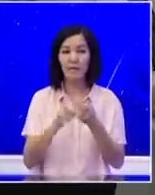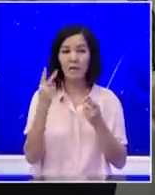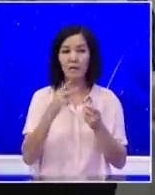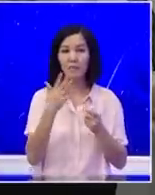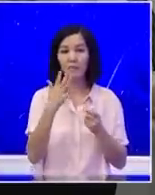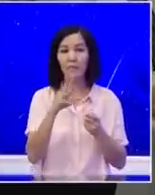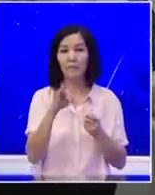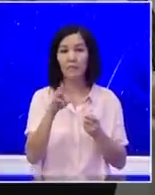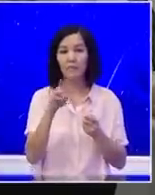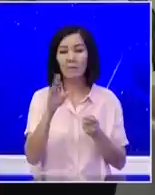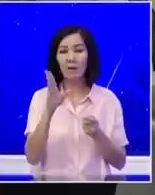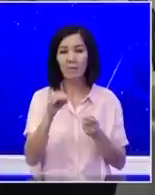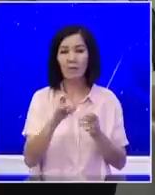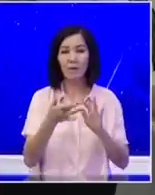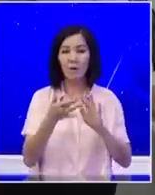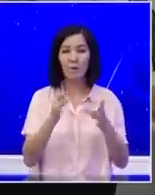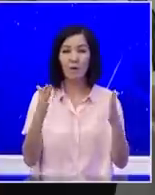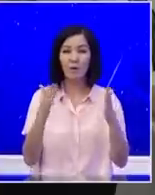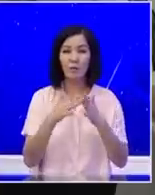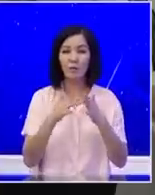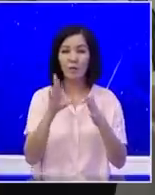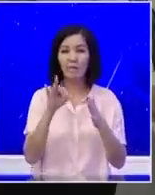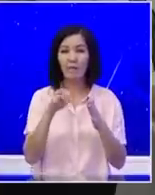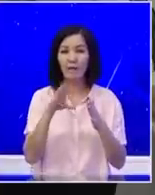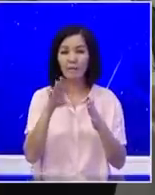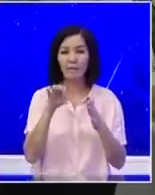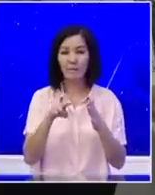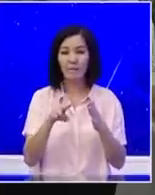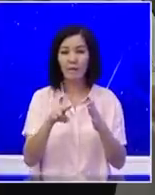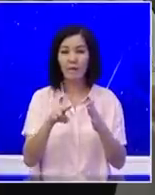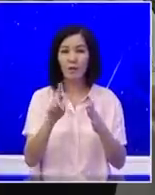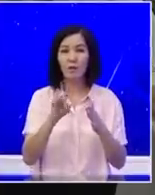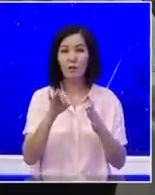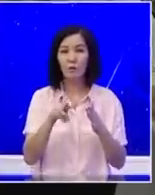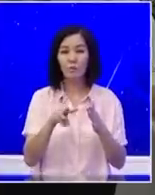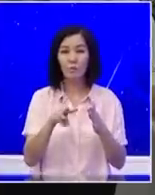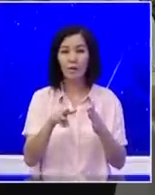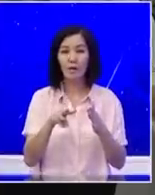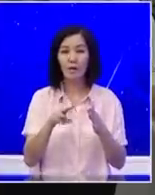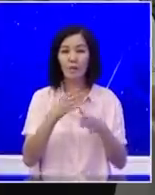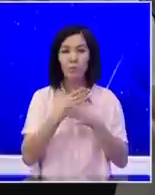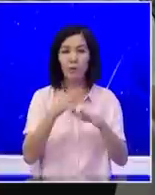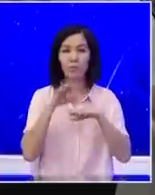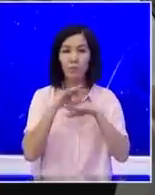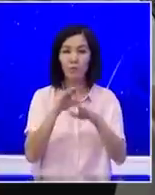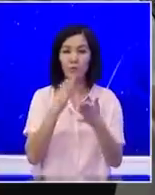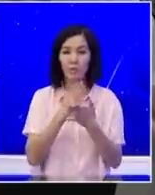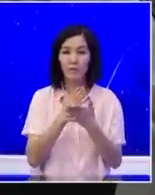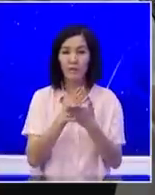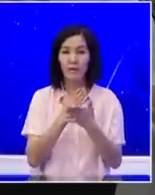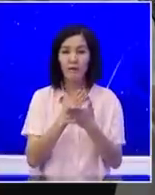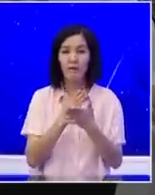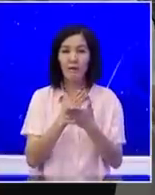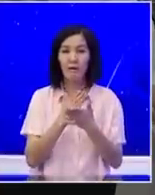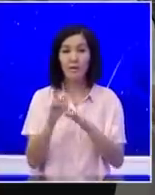25 мамыр үйде онлайн режимді WhatsApp арқылы және жаңағы Zoom арқылы өтіп жатыр. Енді қандай